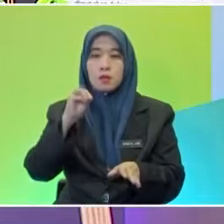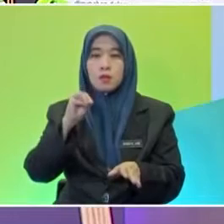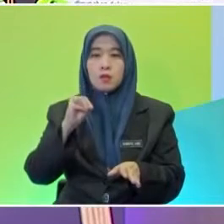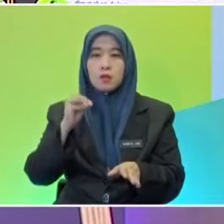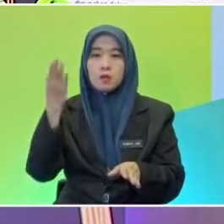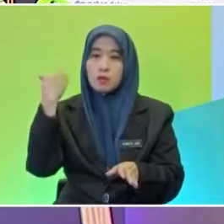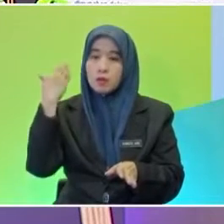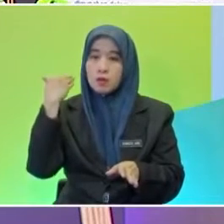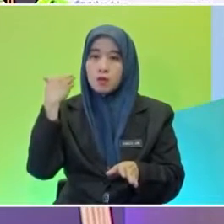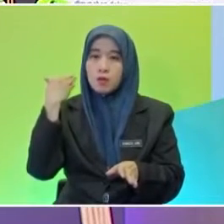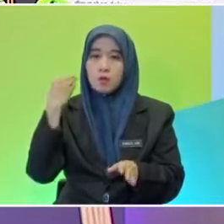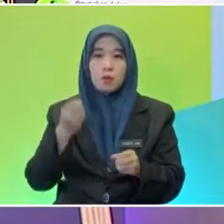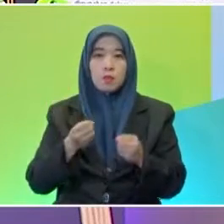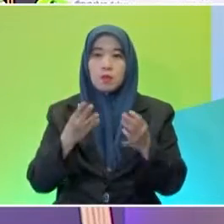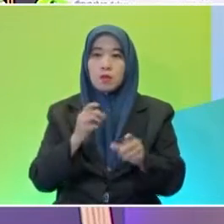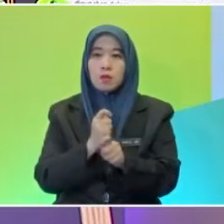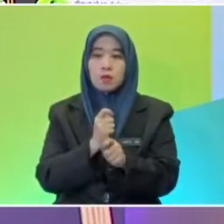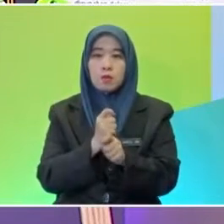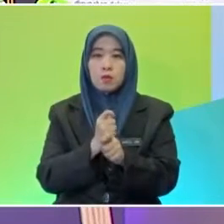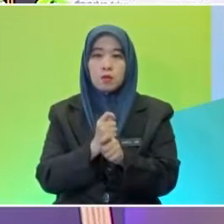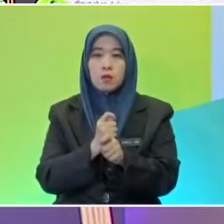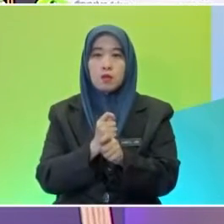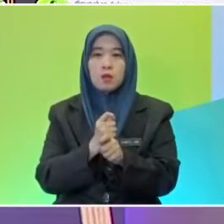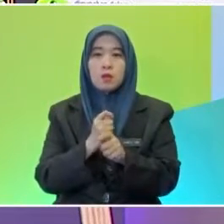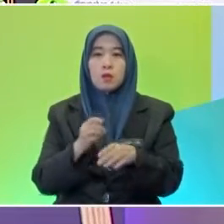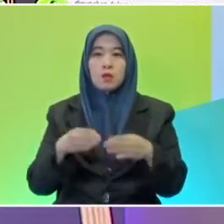itu pada masih dahulu dan kini